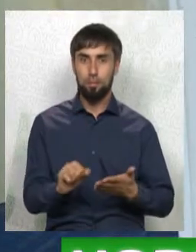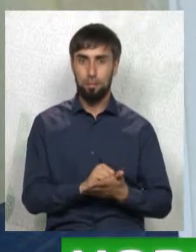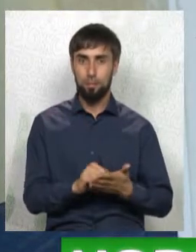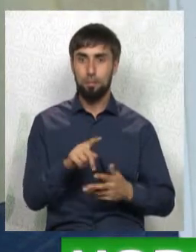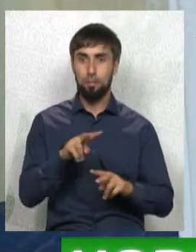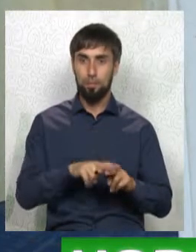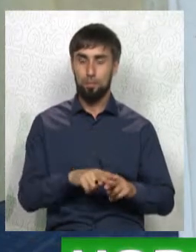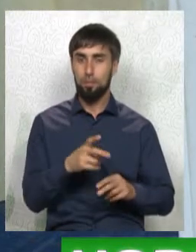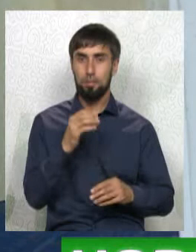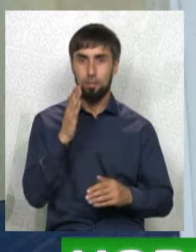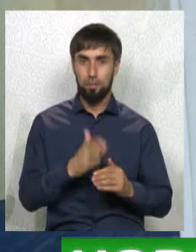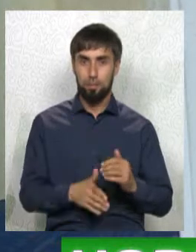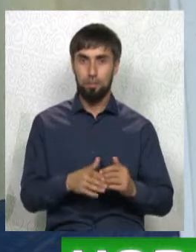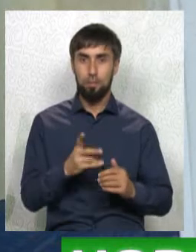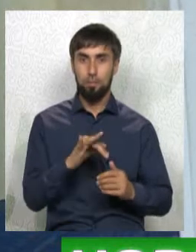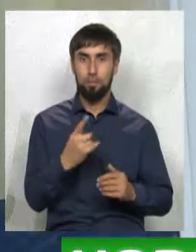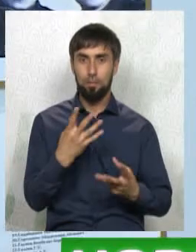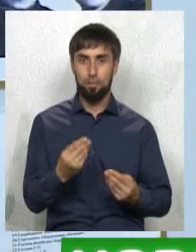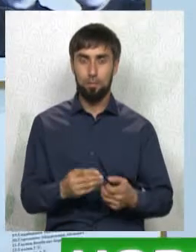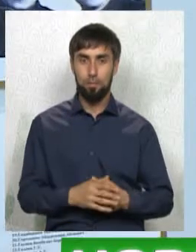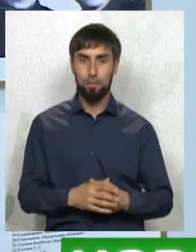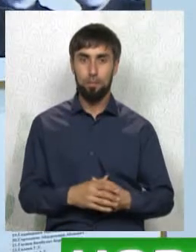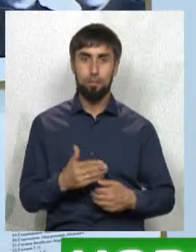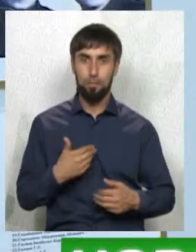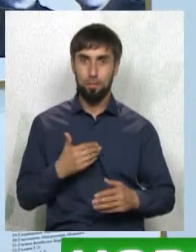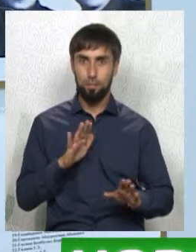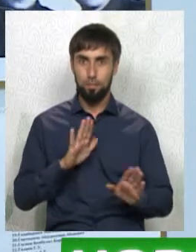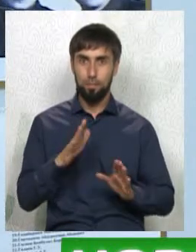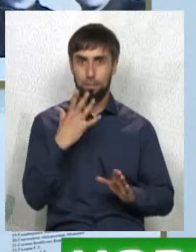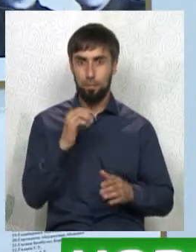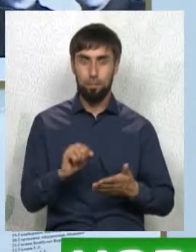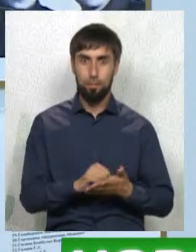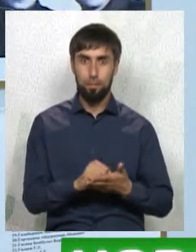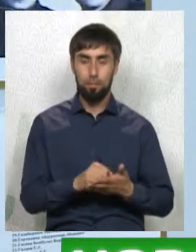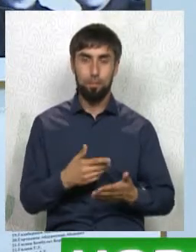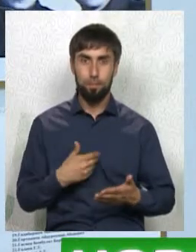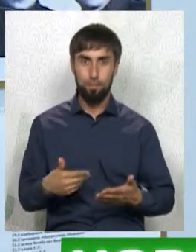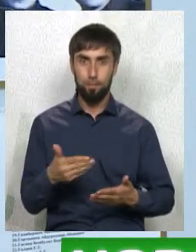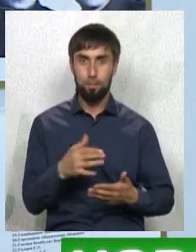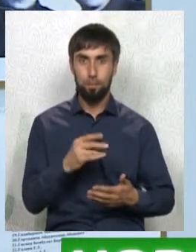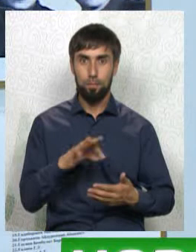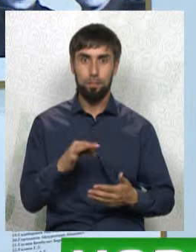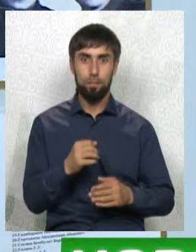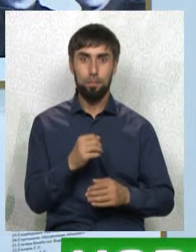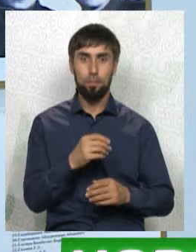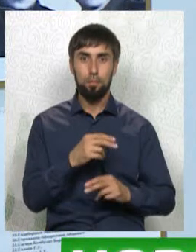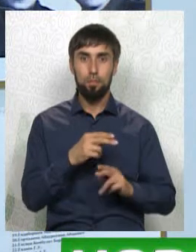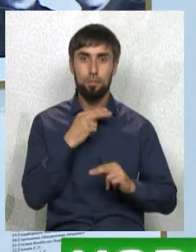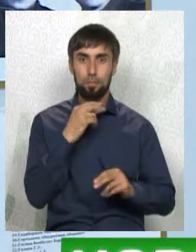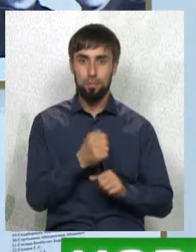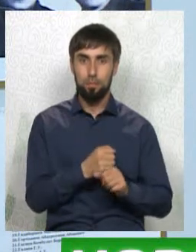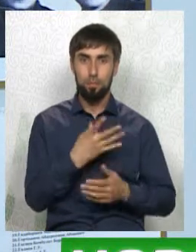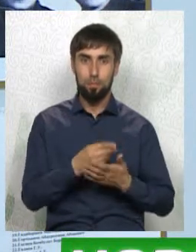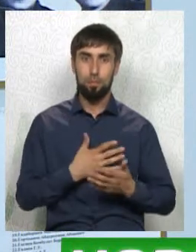документов здесь не прекращаются ни на один день. В нашей выставке фотодокументальной мы особый акцент делаем на наших